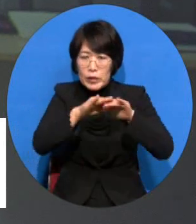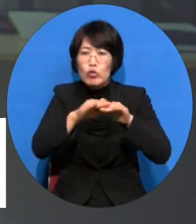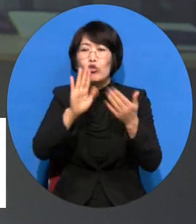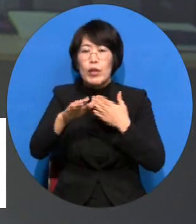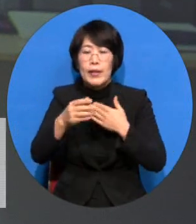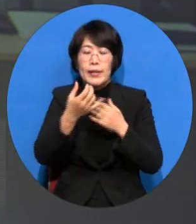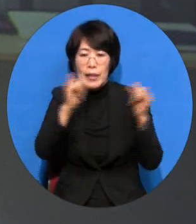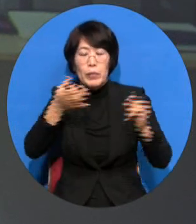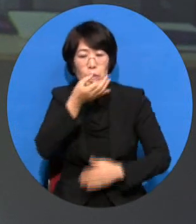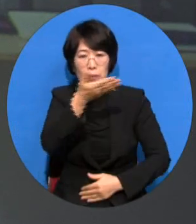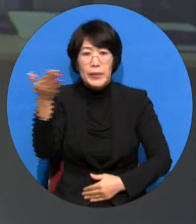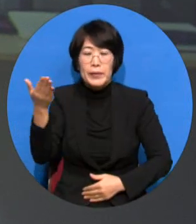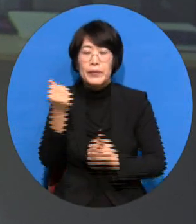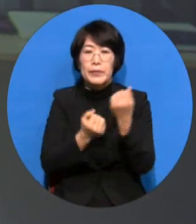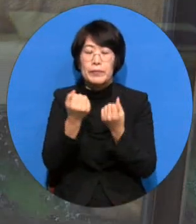했습니다. 김한수 기자입니다.